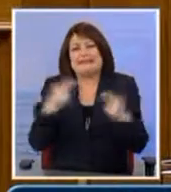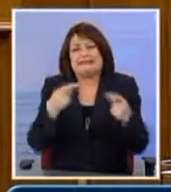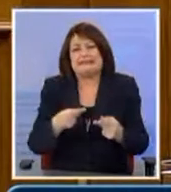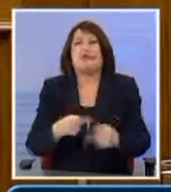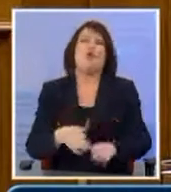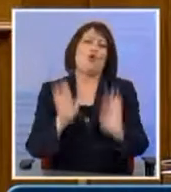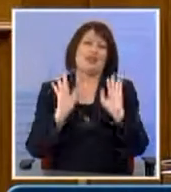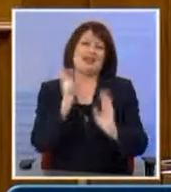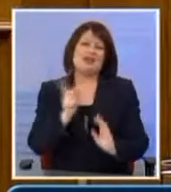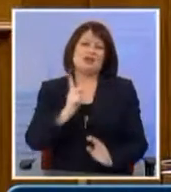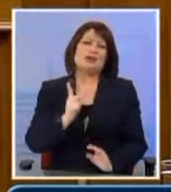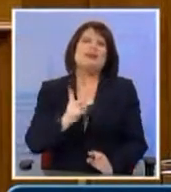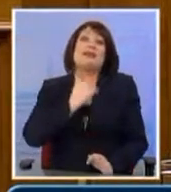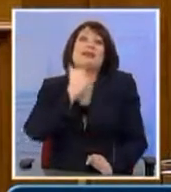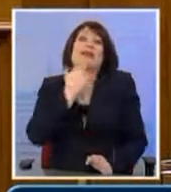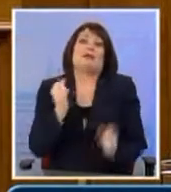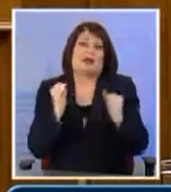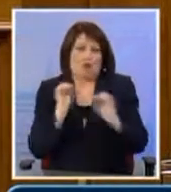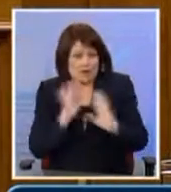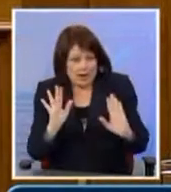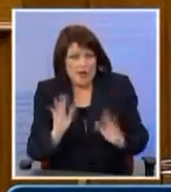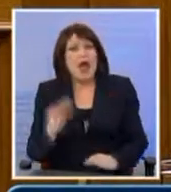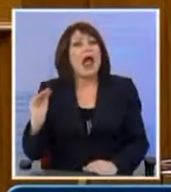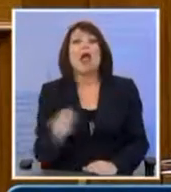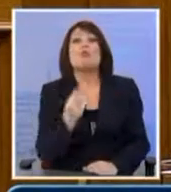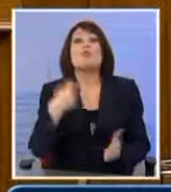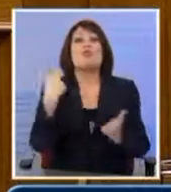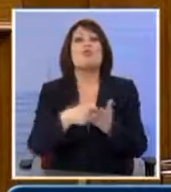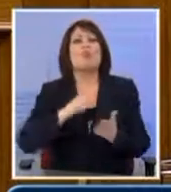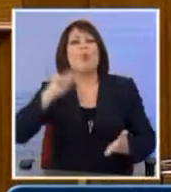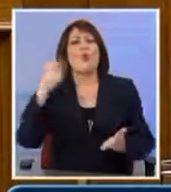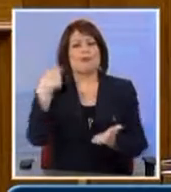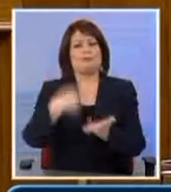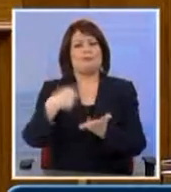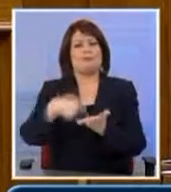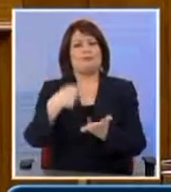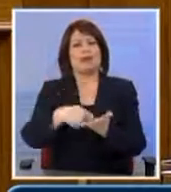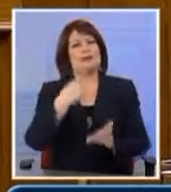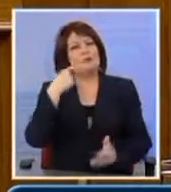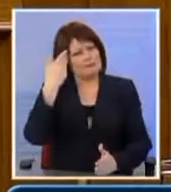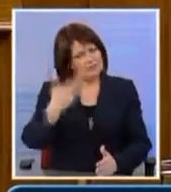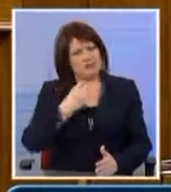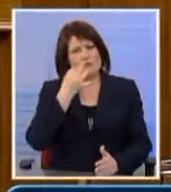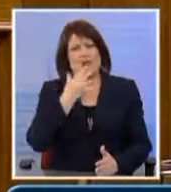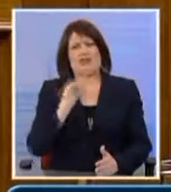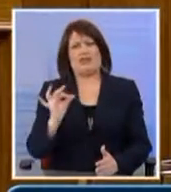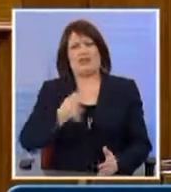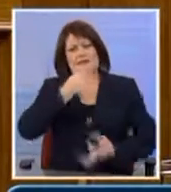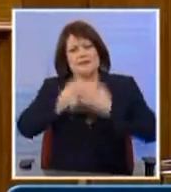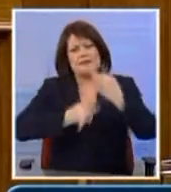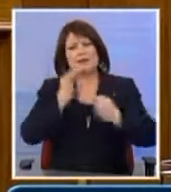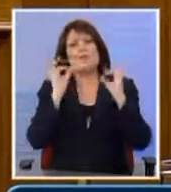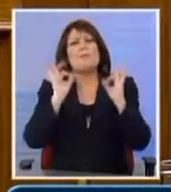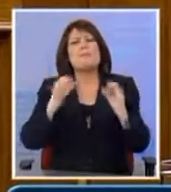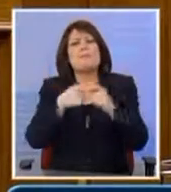τους, κοινωνικές και οικονομικές. Θα προέλθει από τη φορολογική συμμόρφωση και θα έχω παρακάτω την ευκαιρία να αναφερθώ σε συγκεκριμένα μέτρα που